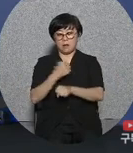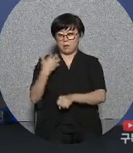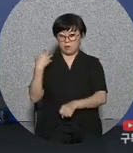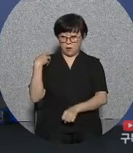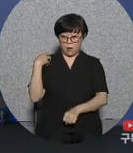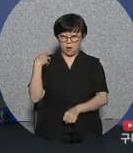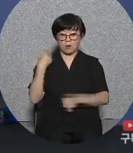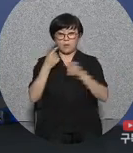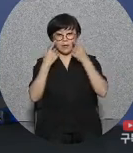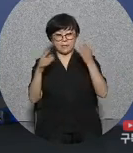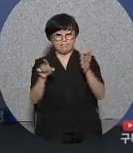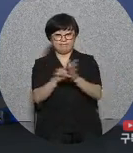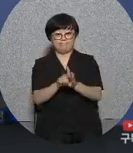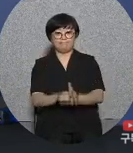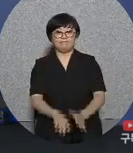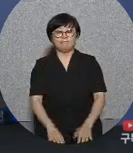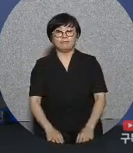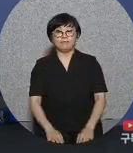확신합니다